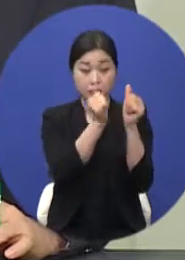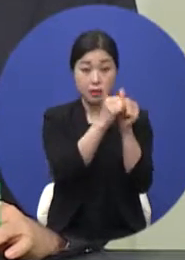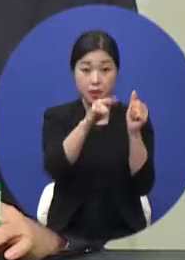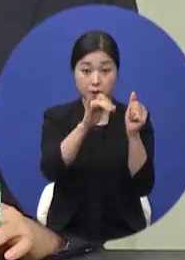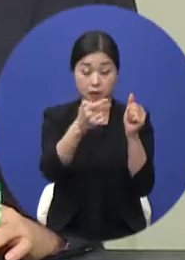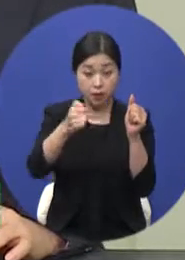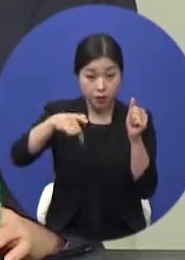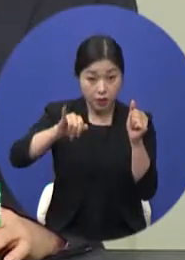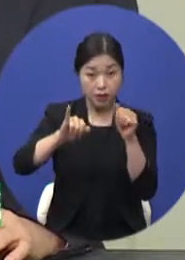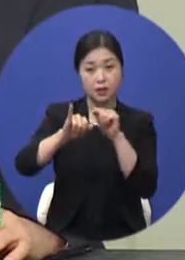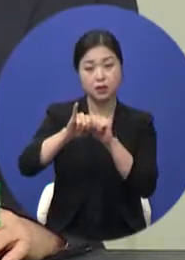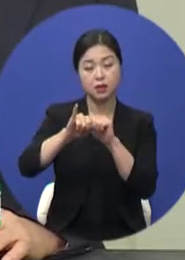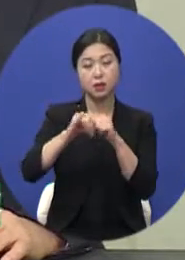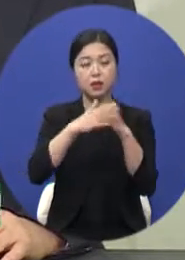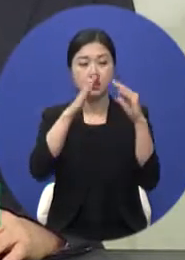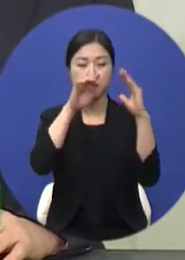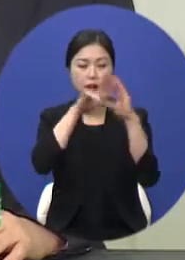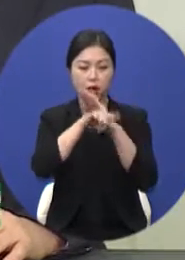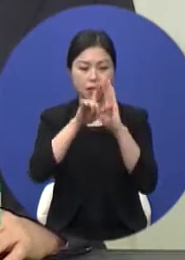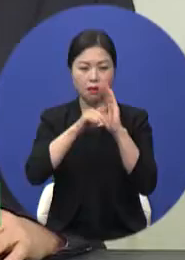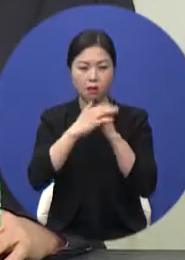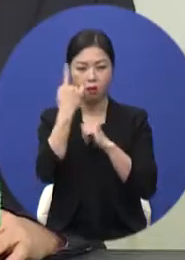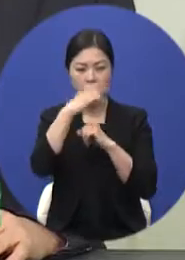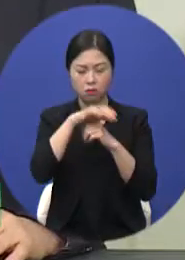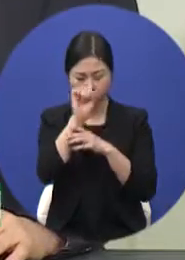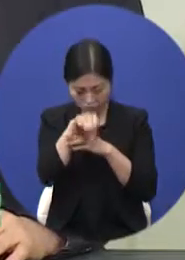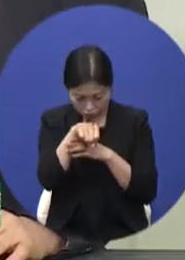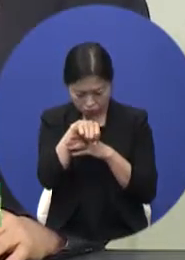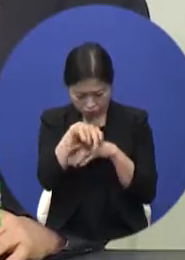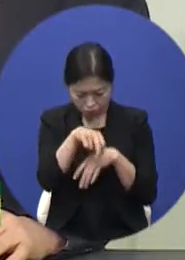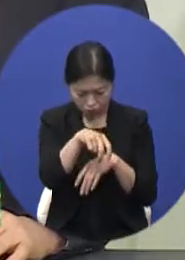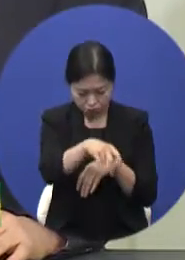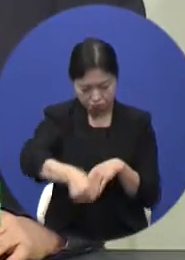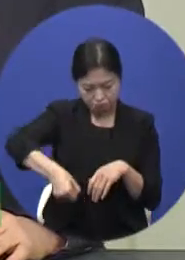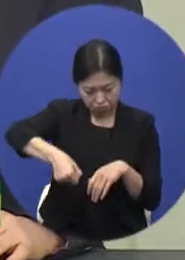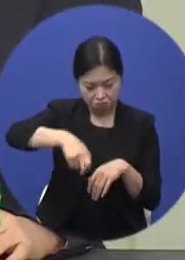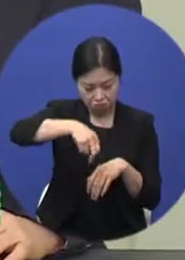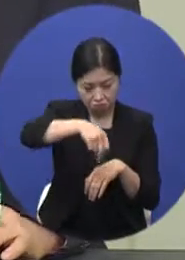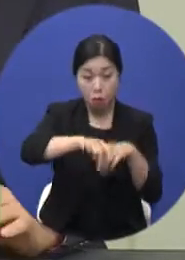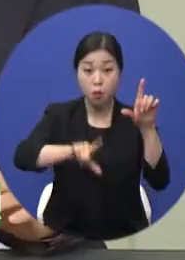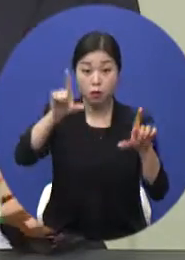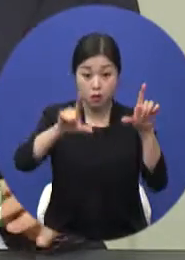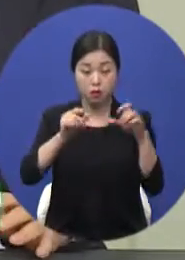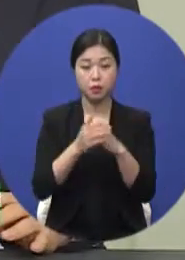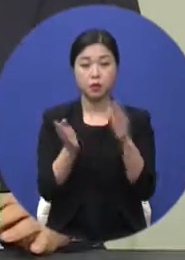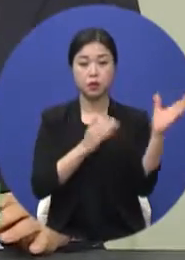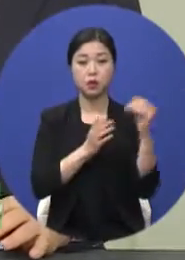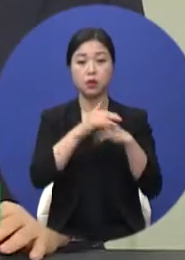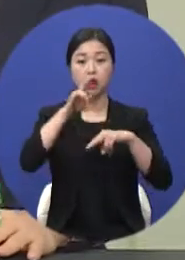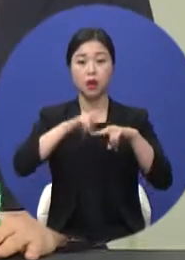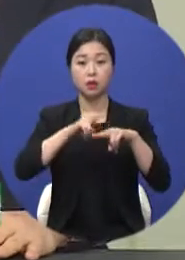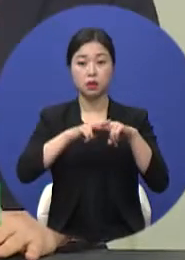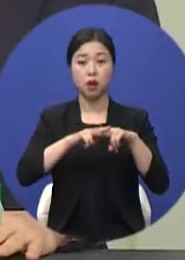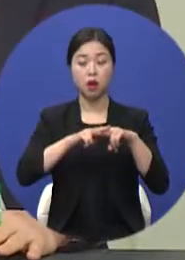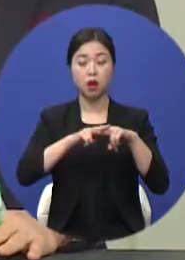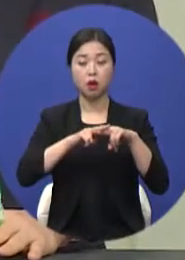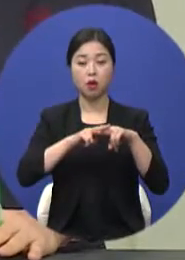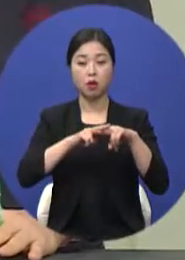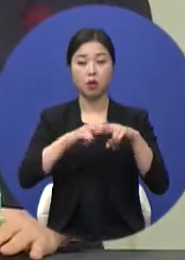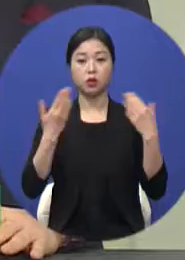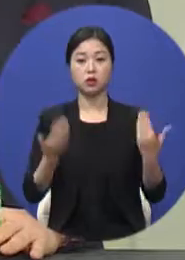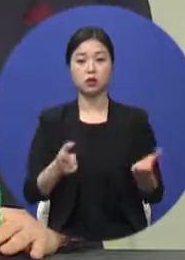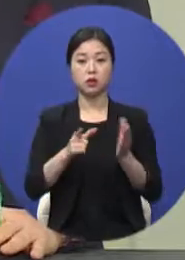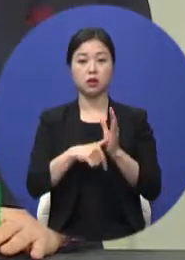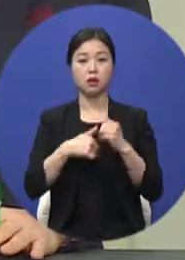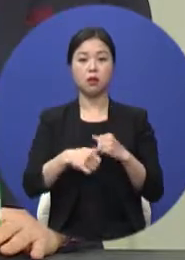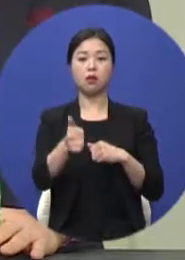게 그 집에 들어갈 때 보면은 고개를 푹 숙이고 들어가는 남편들 가방 들고 그리고 이제 의자에 앉았고 편히 쉴 때 갑자기 뒤를 갖다가 뒷목을